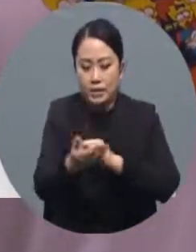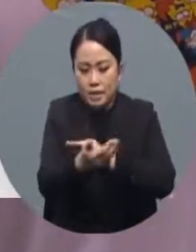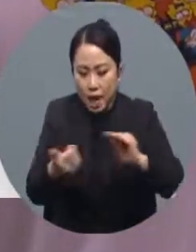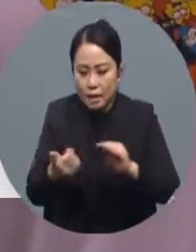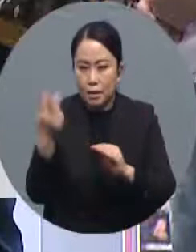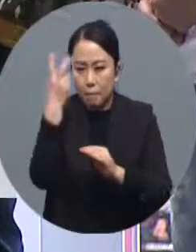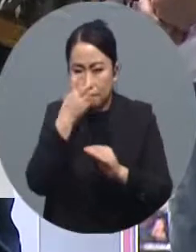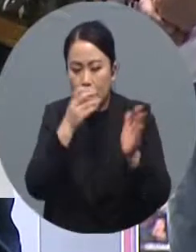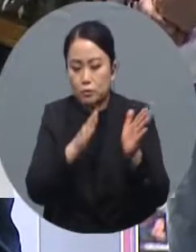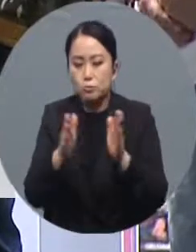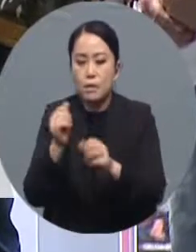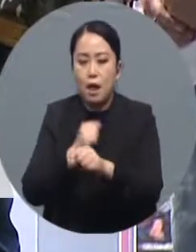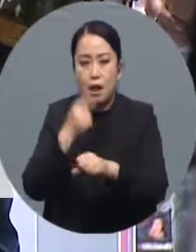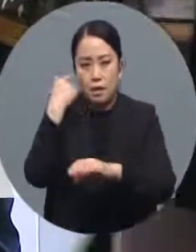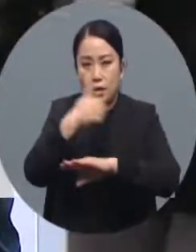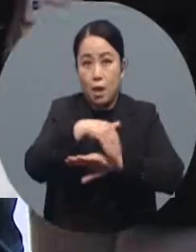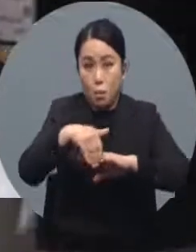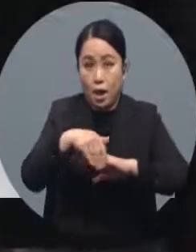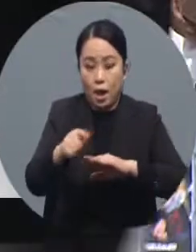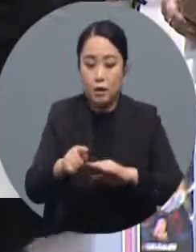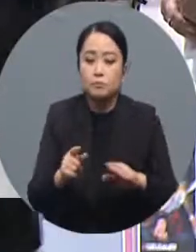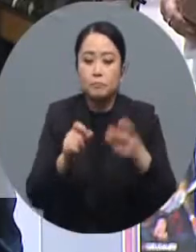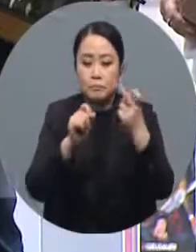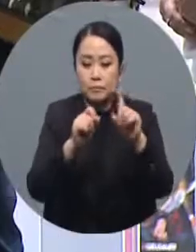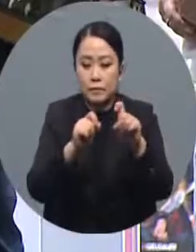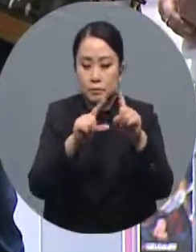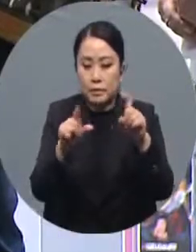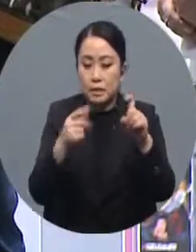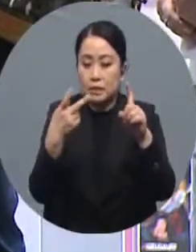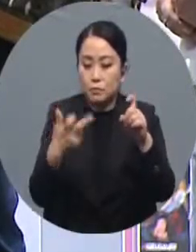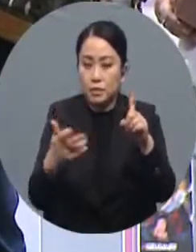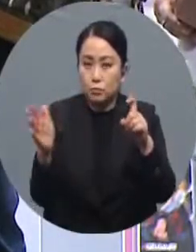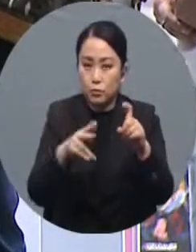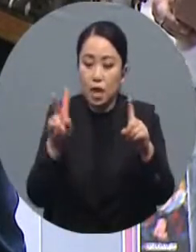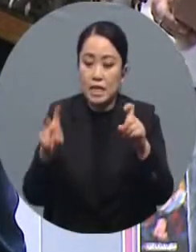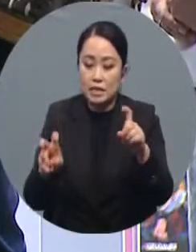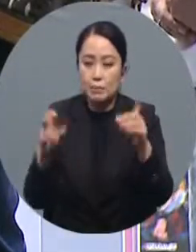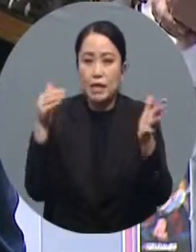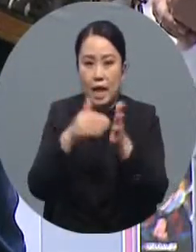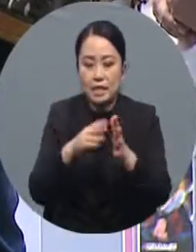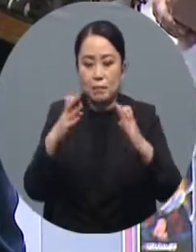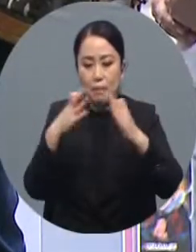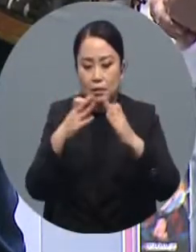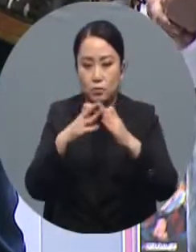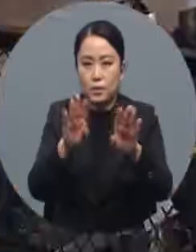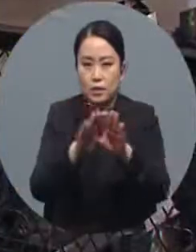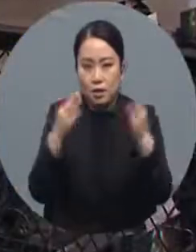지스타 2022는 오는 17일부터 20일까지 백스코에서 열립니다.